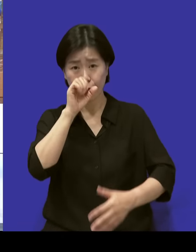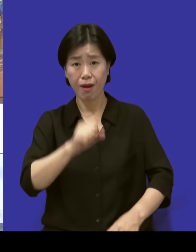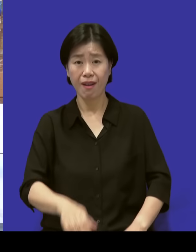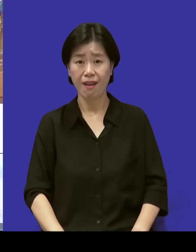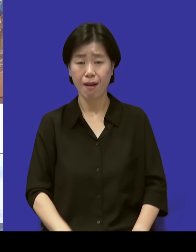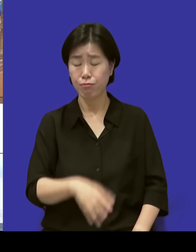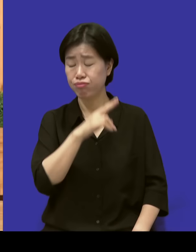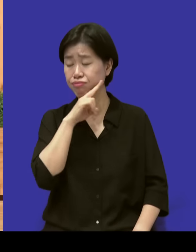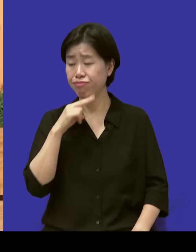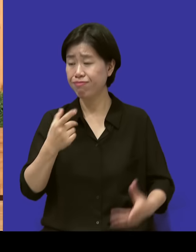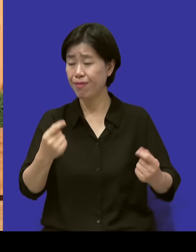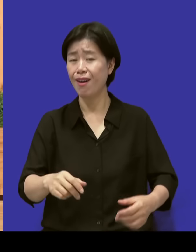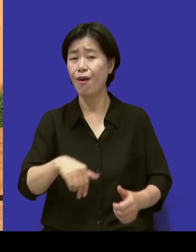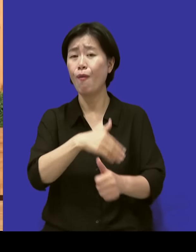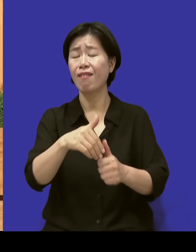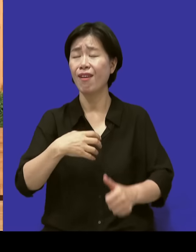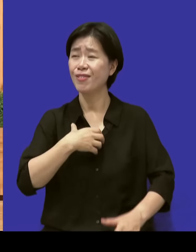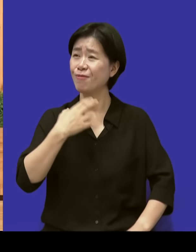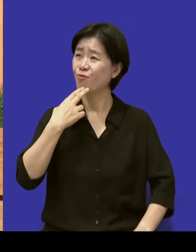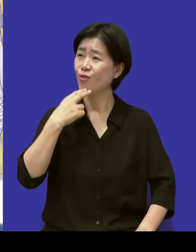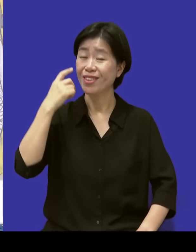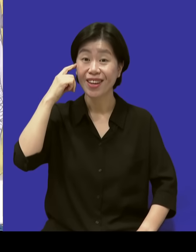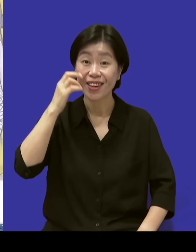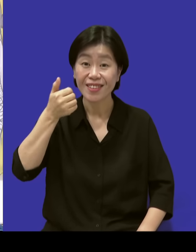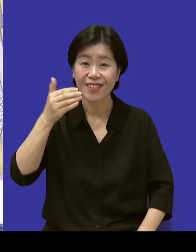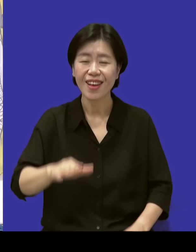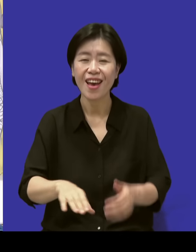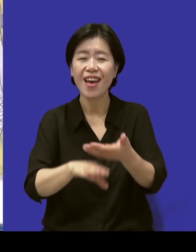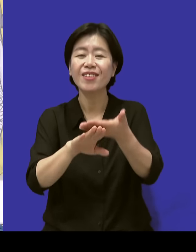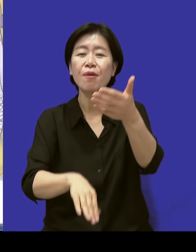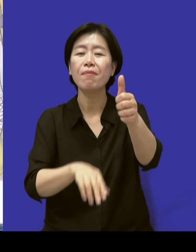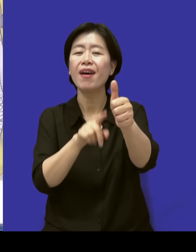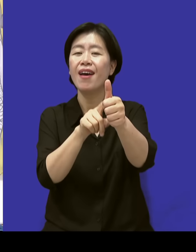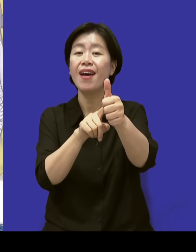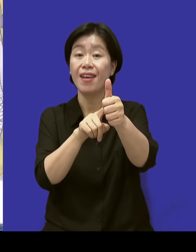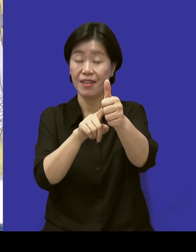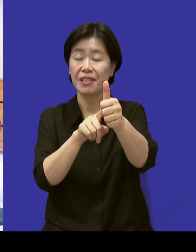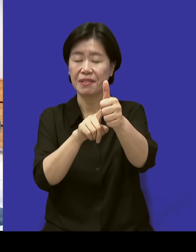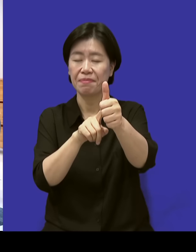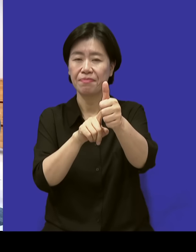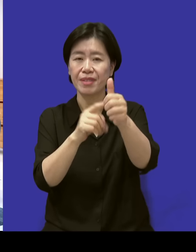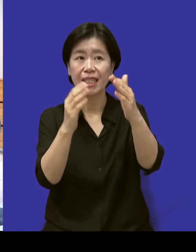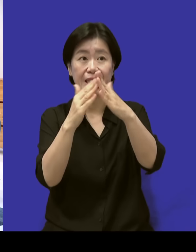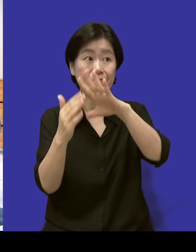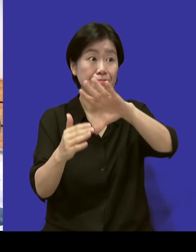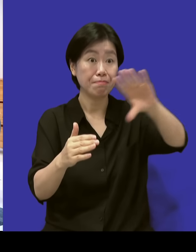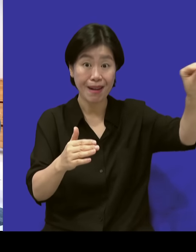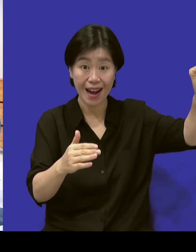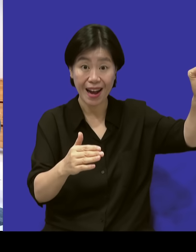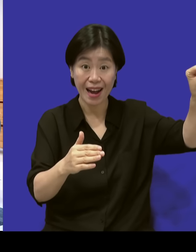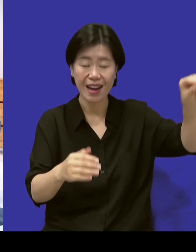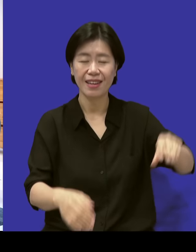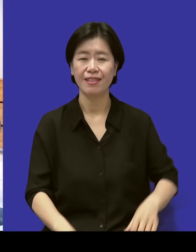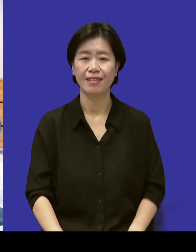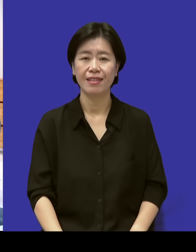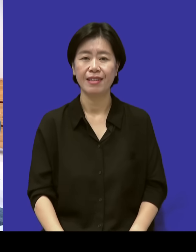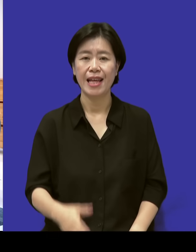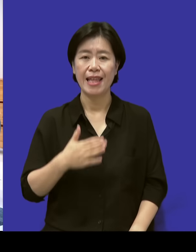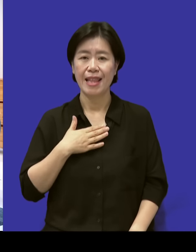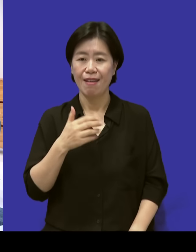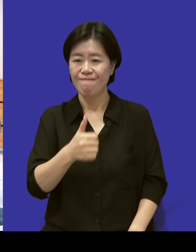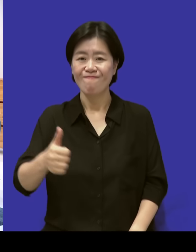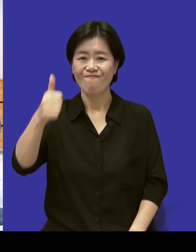6시 퇴근하셨어요. 이제 저 혼자 이렇게 딱 남겨졌어요. 이제 신규 직원이고 남겨졌는데 동물원이 살아있다 아세요? 알죠, 알죠.